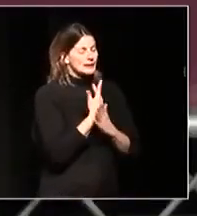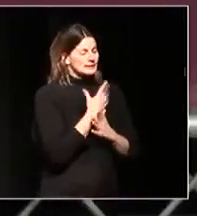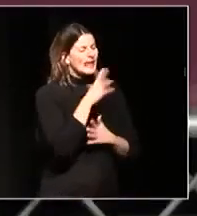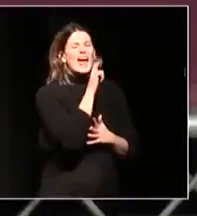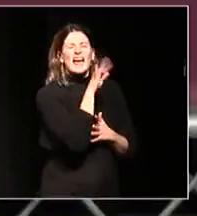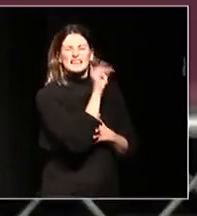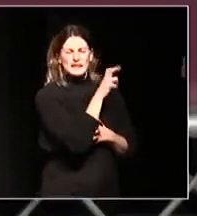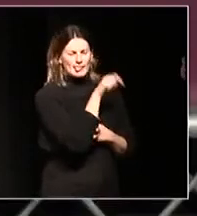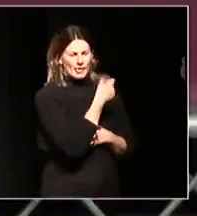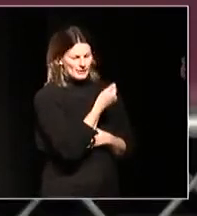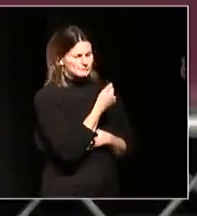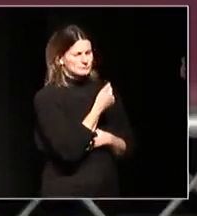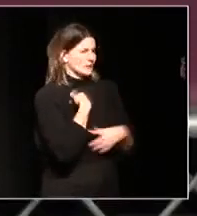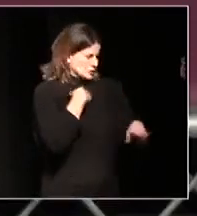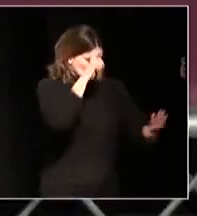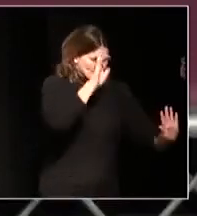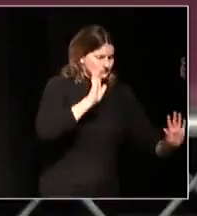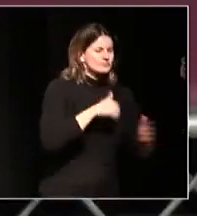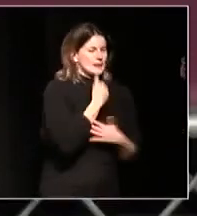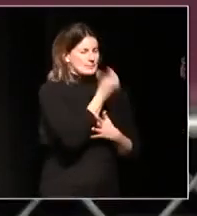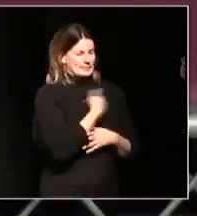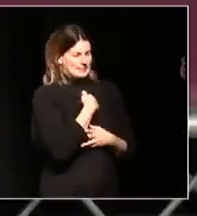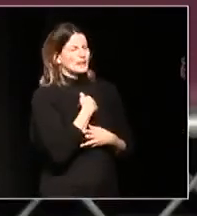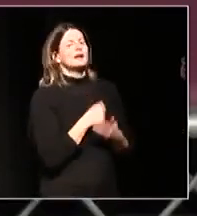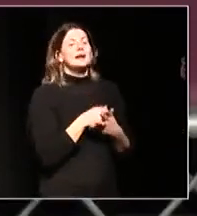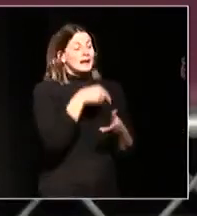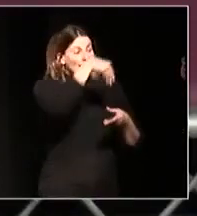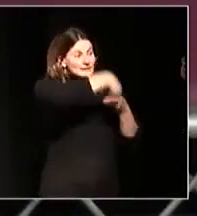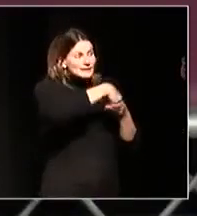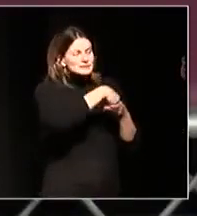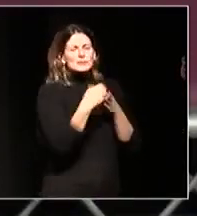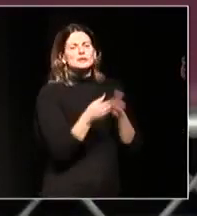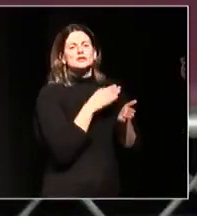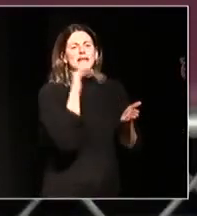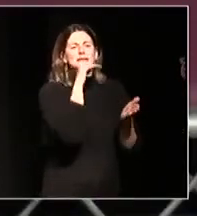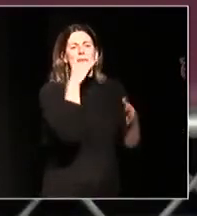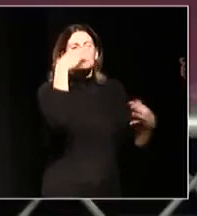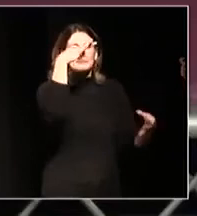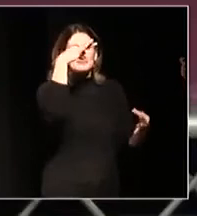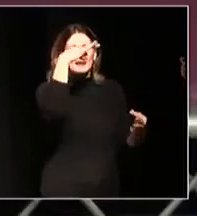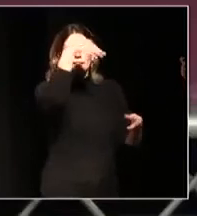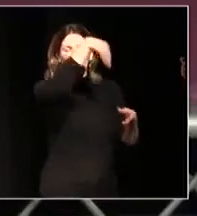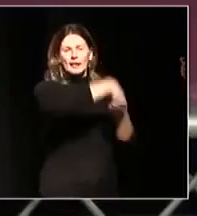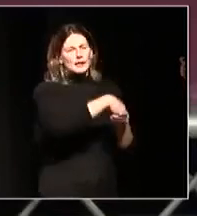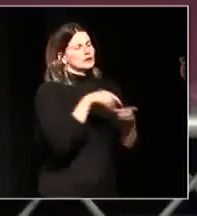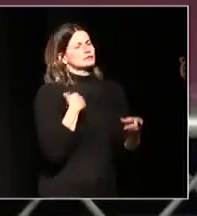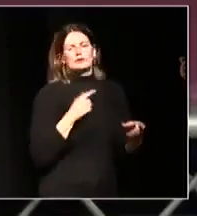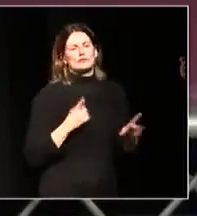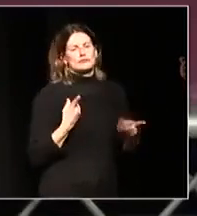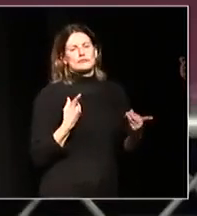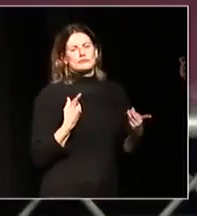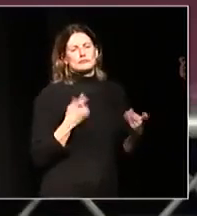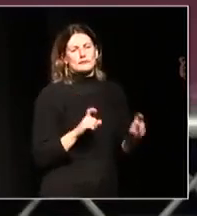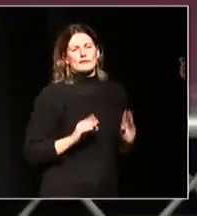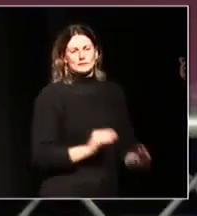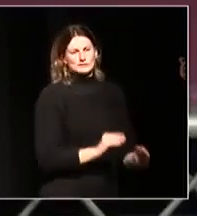Elisenda, sabia el meu nom, Elisenda, en aquest sobre he posat totes les paperetes que no utilitzaré